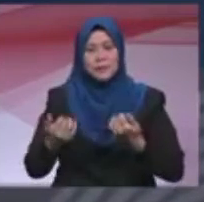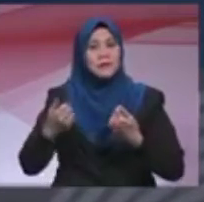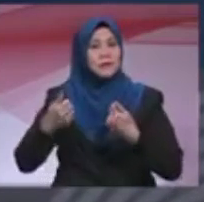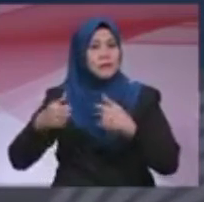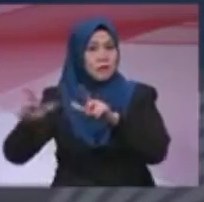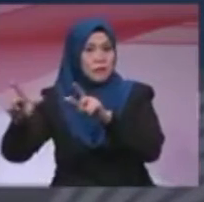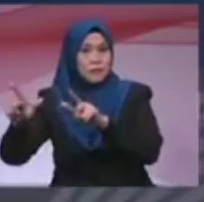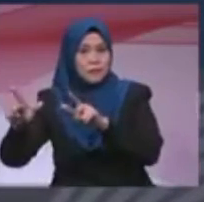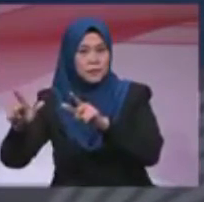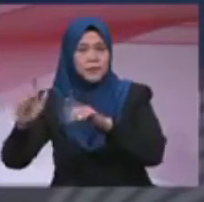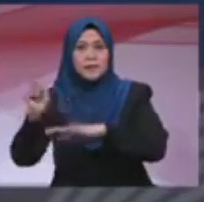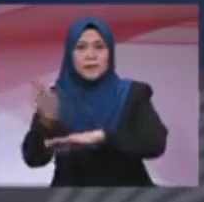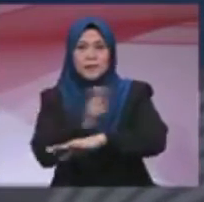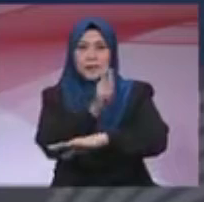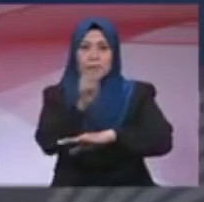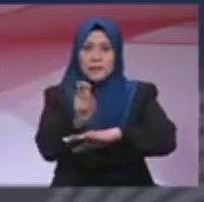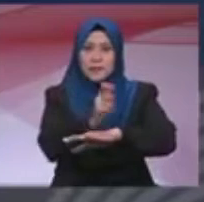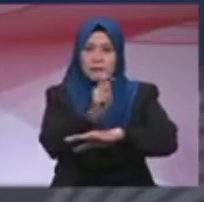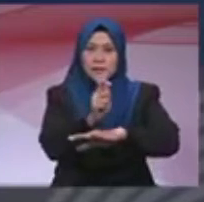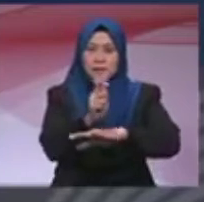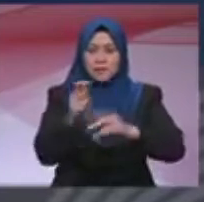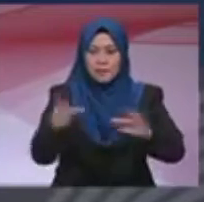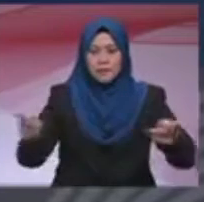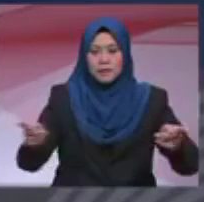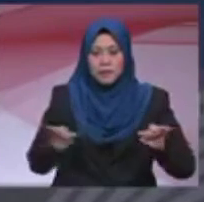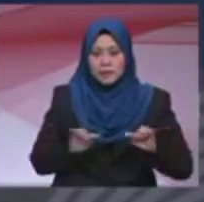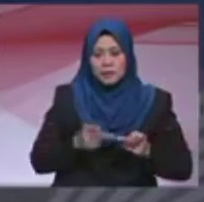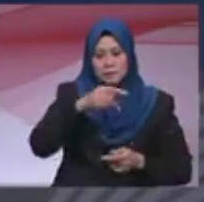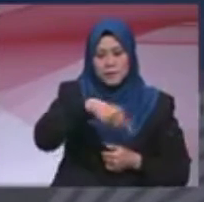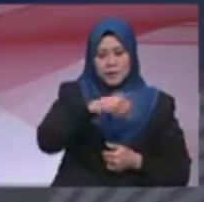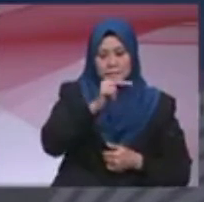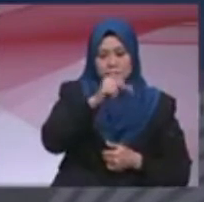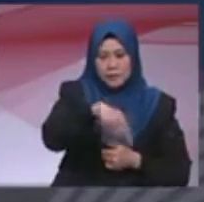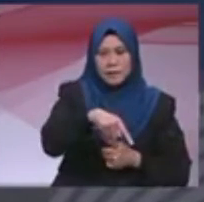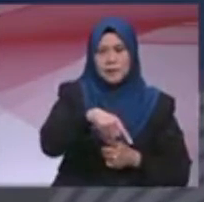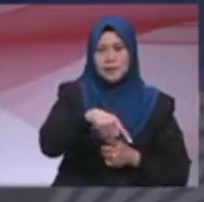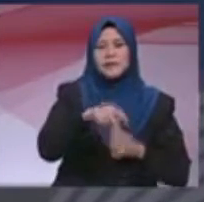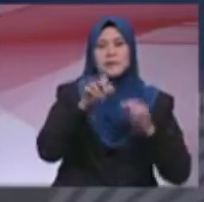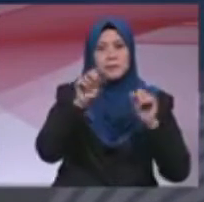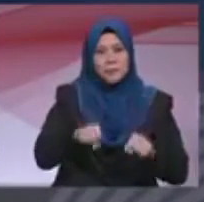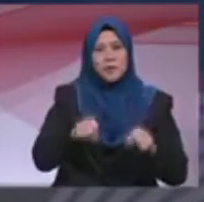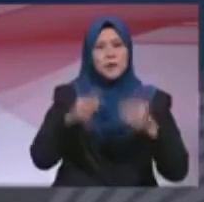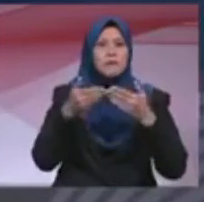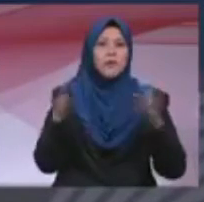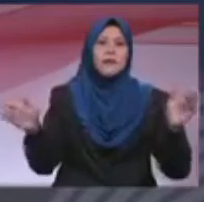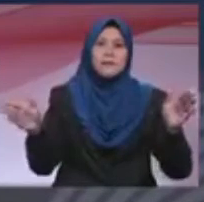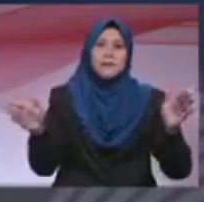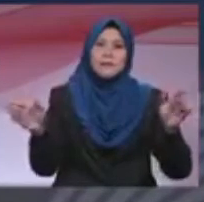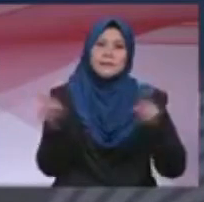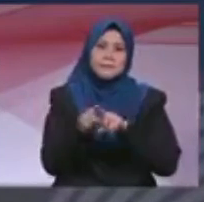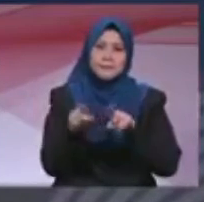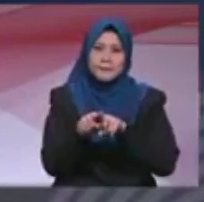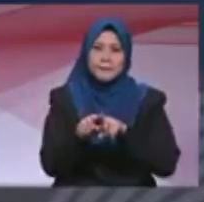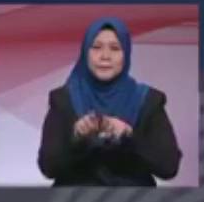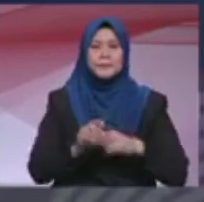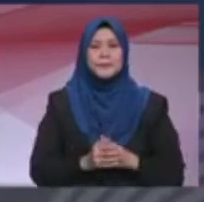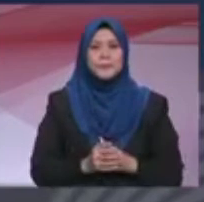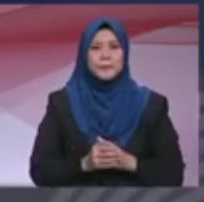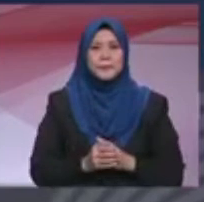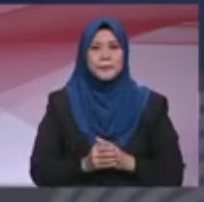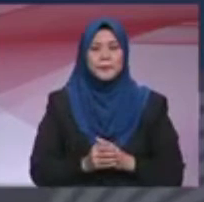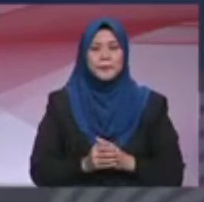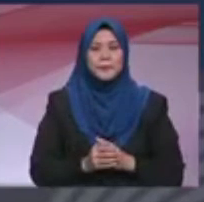supaya tadika-tadika di kawasan PKP untuk turut dibuka. Jadi berkaitan